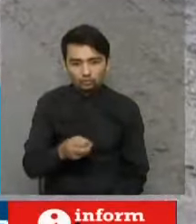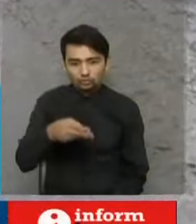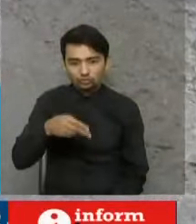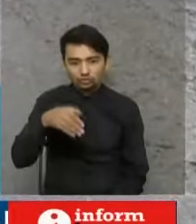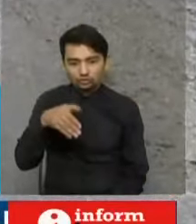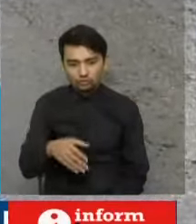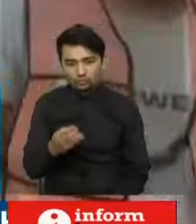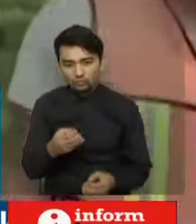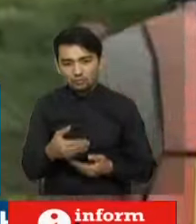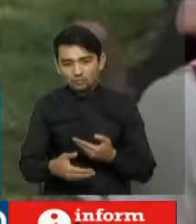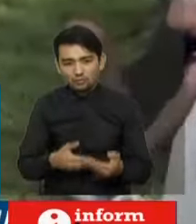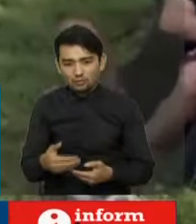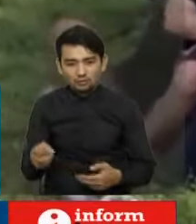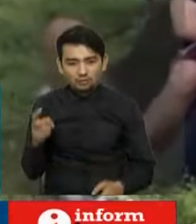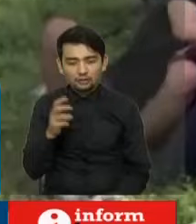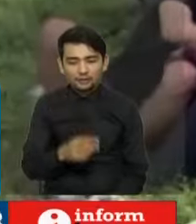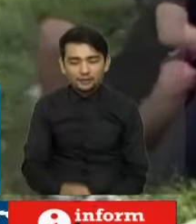в пути.